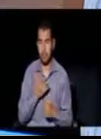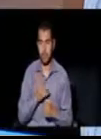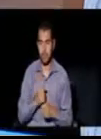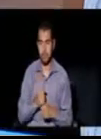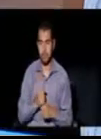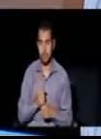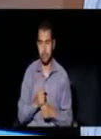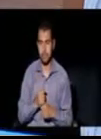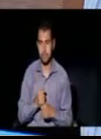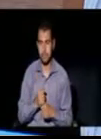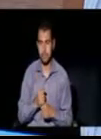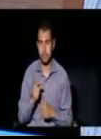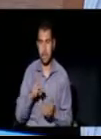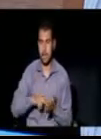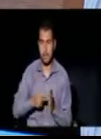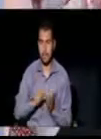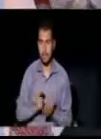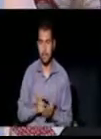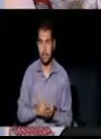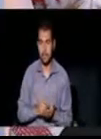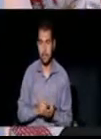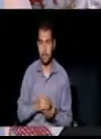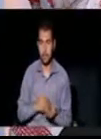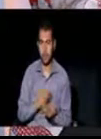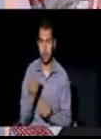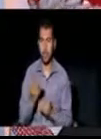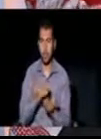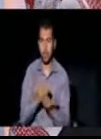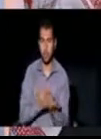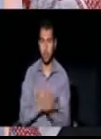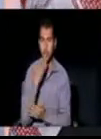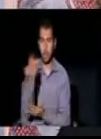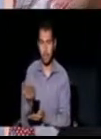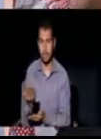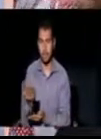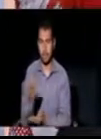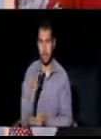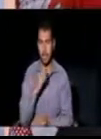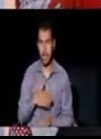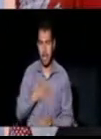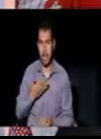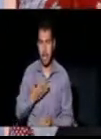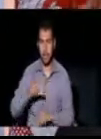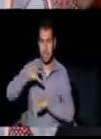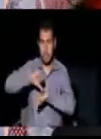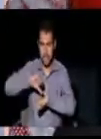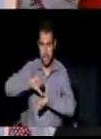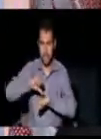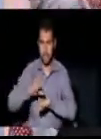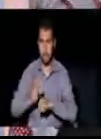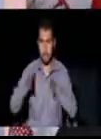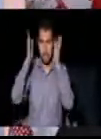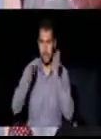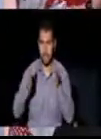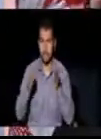ازاي؟ قولي لي انت قدمتي يعني عملتي ايه؟ يعني عملتي راحت المحافظه وقدمت طلب. احنا عايزين مقر